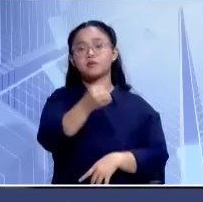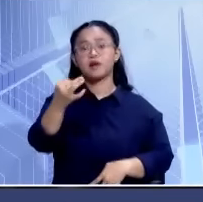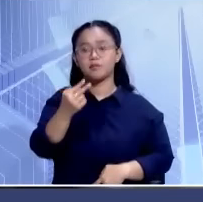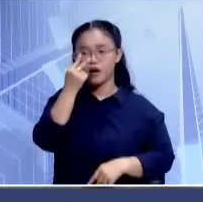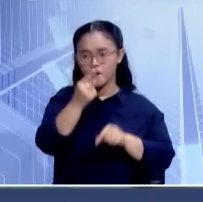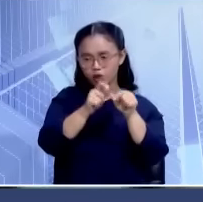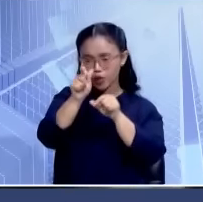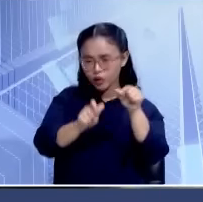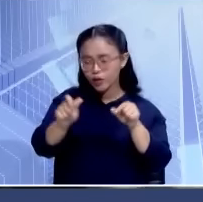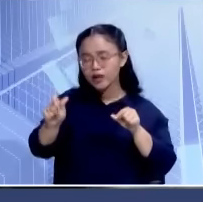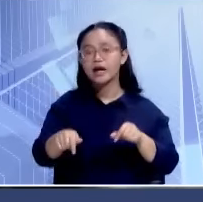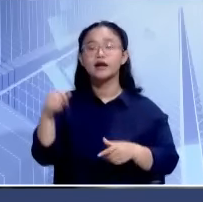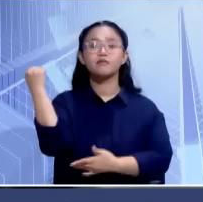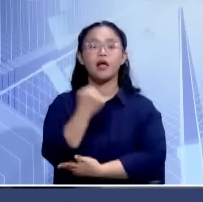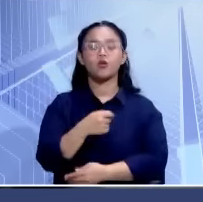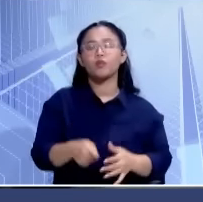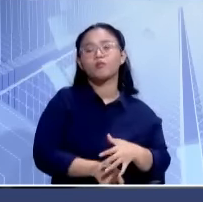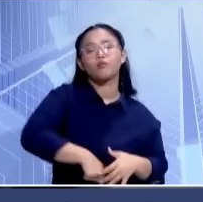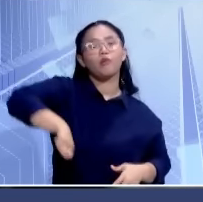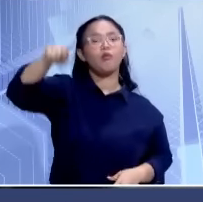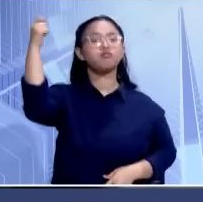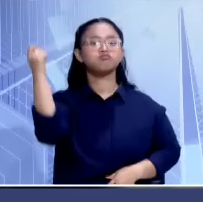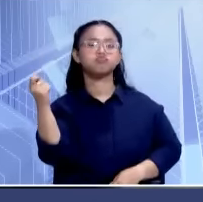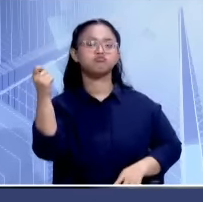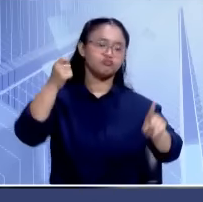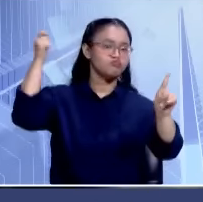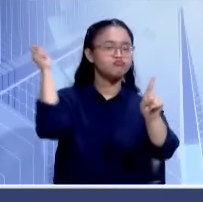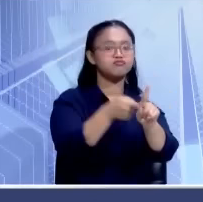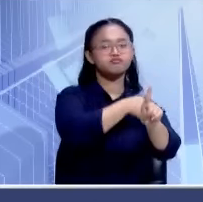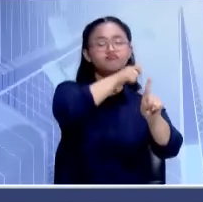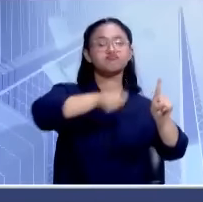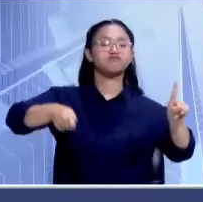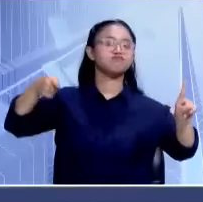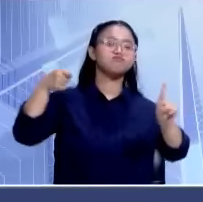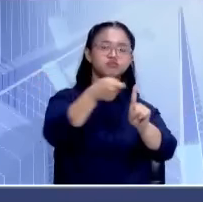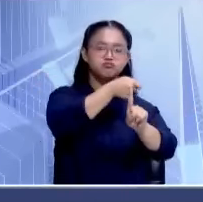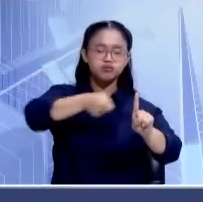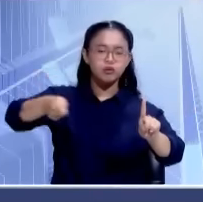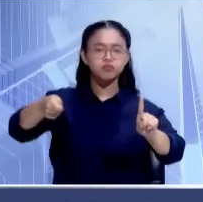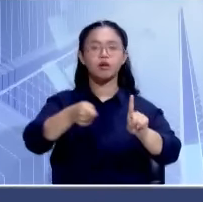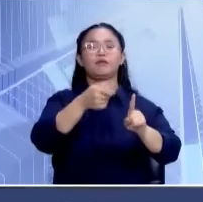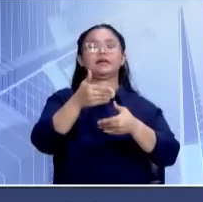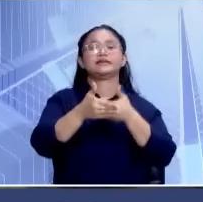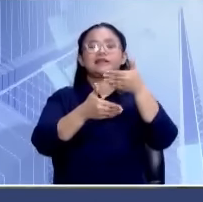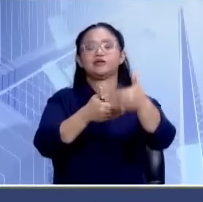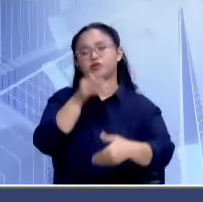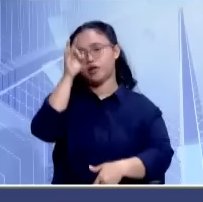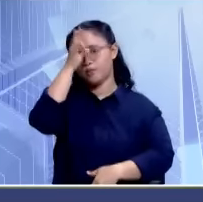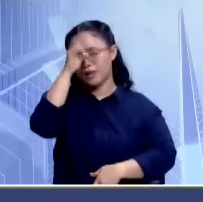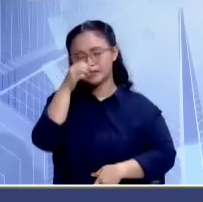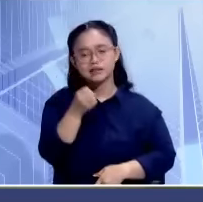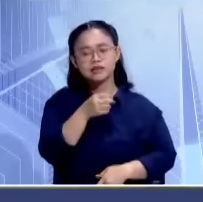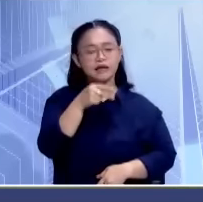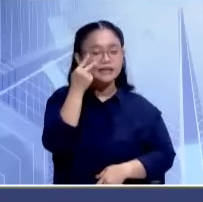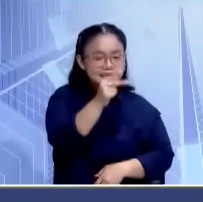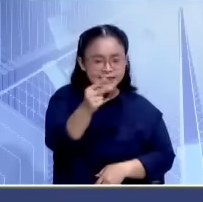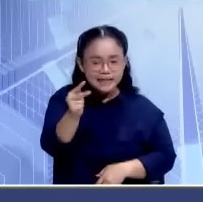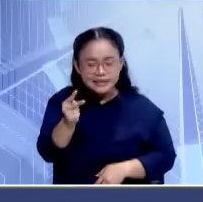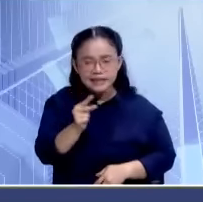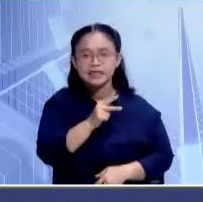saat melihat pelaku mengeluarkan senjata tajam dan menganiaya korban. Pasca kejadian, aparat kepolisian dari Resmo Polsek